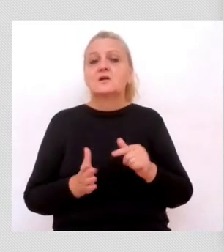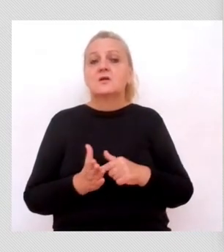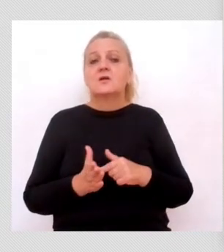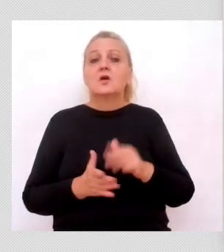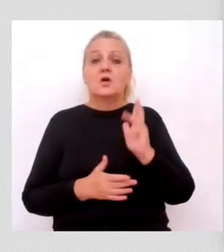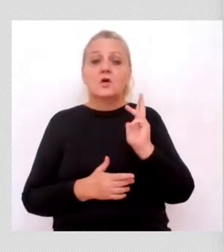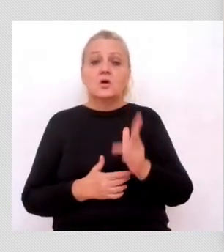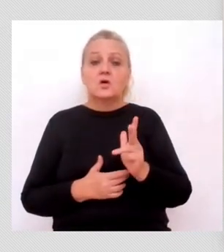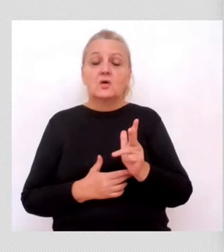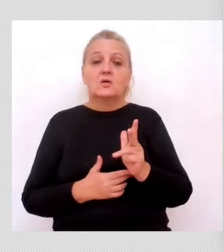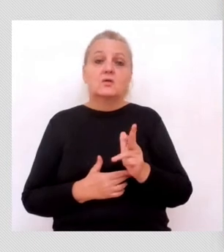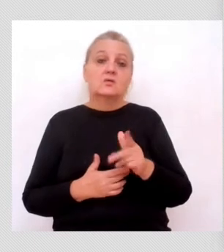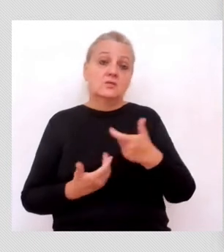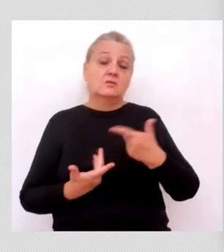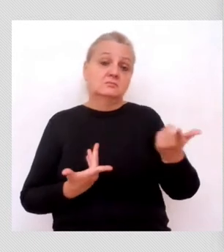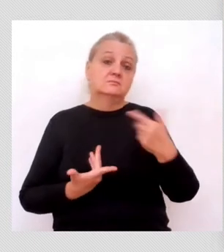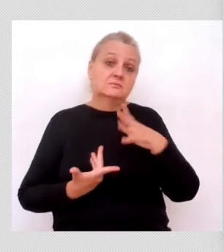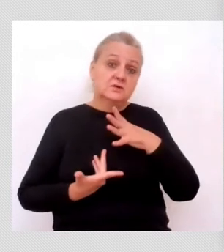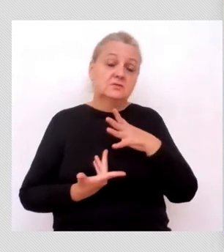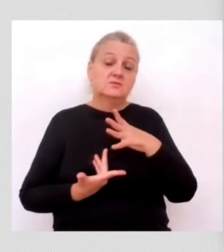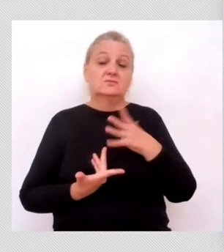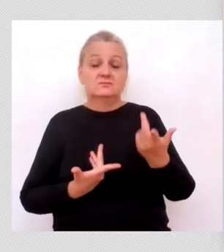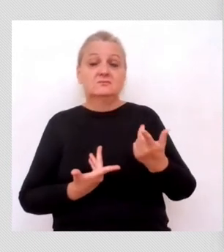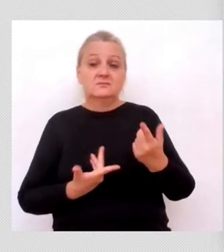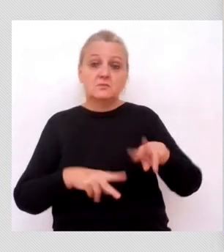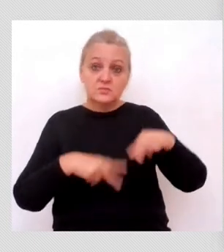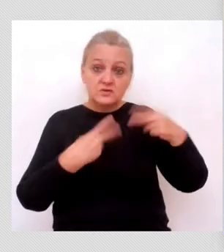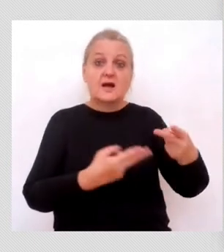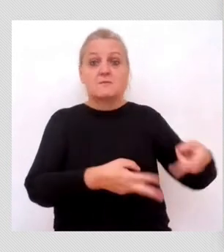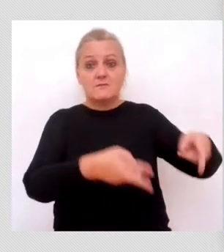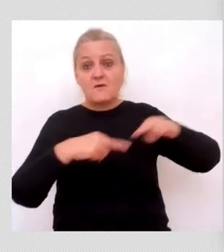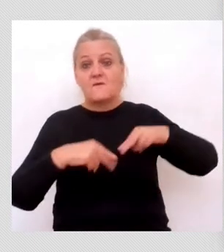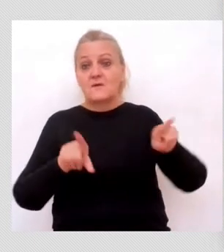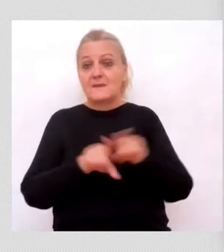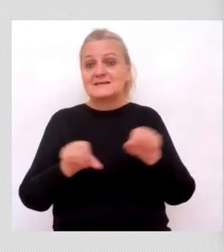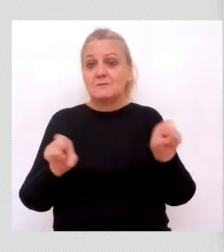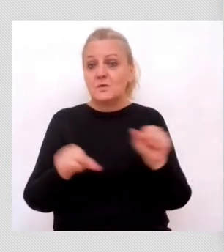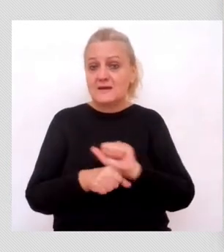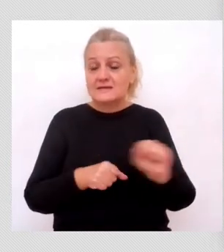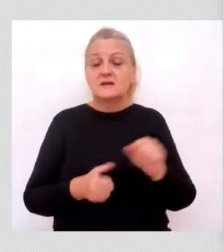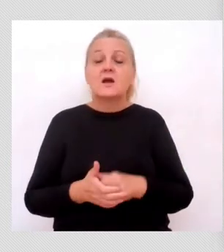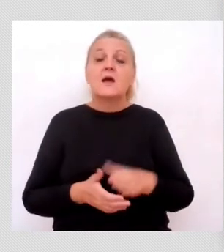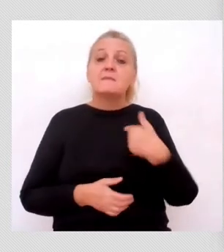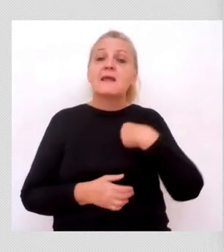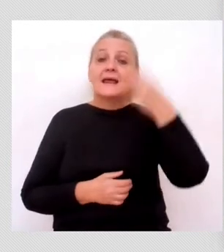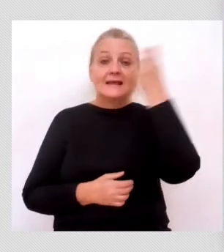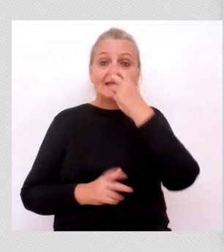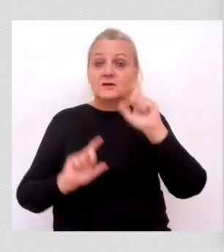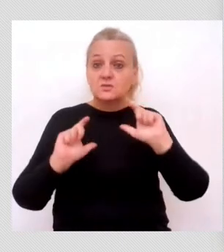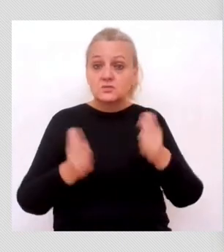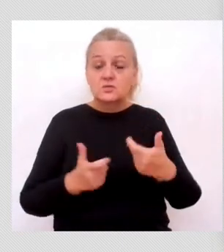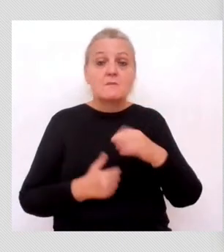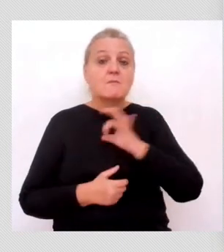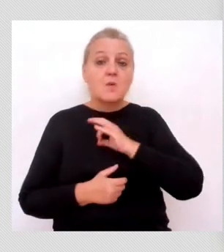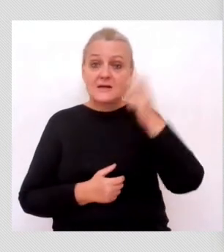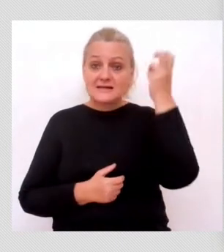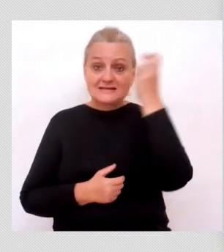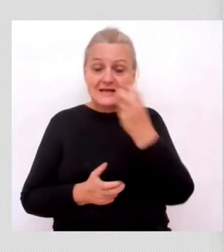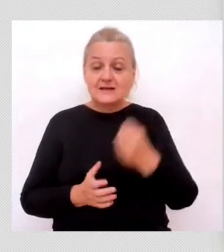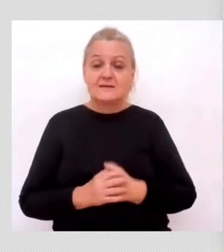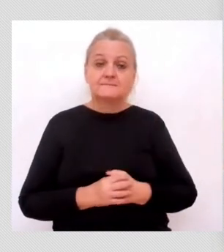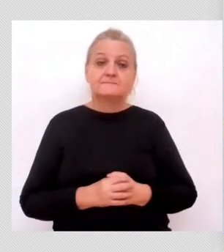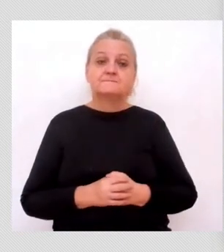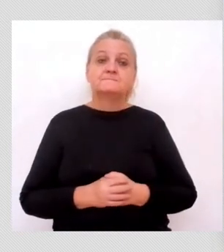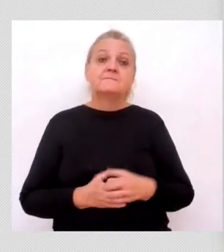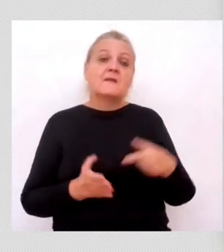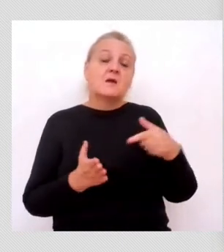teraz będzie zbierał burzę. I mnie by interesowało, i myślę, że poza tym moim zainteresowaniem, ono